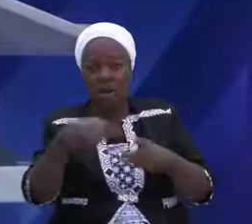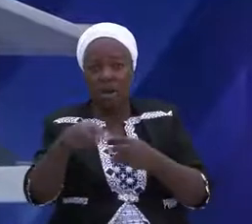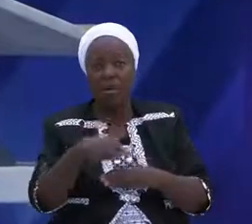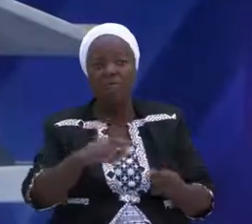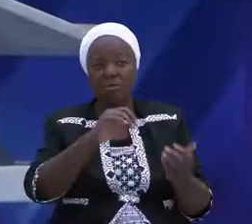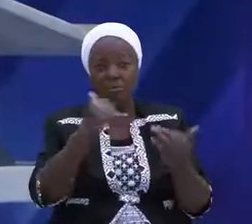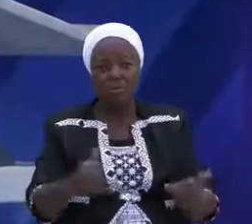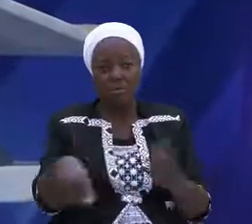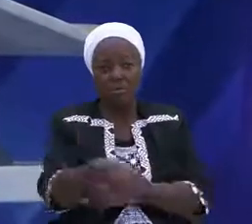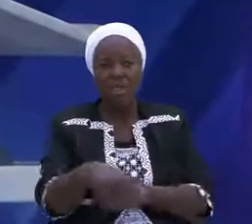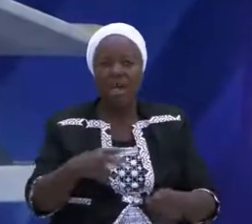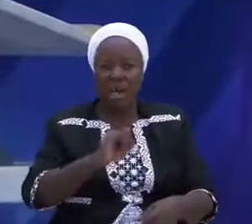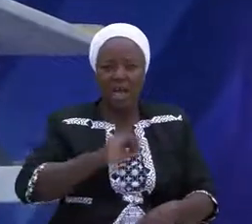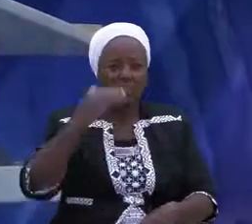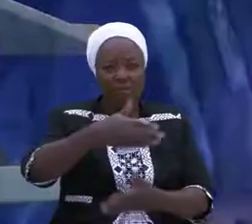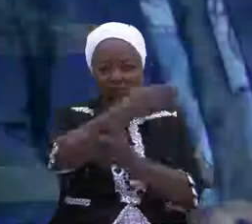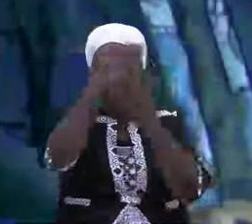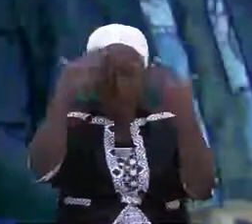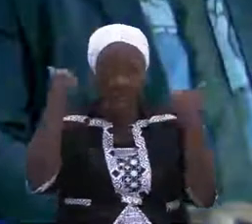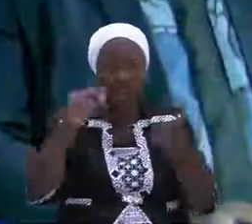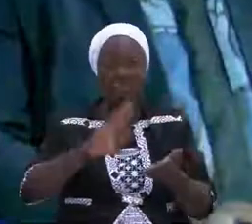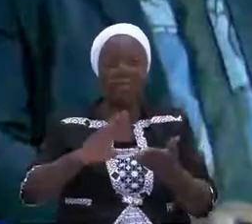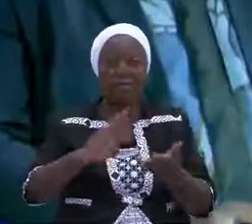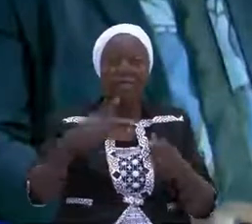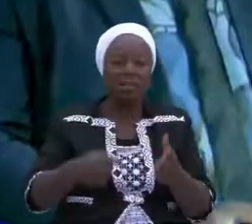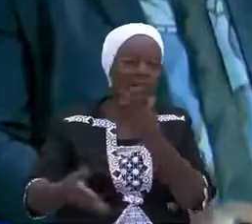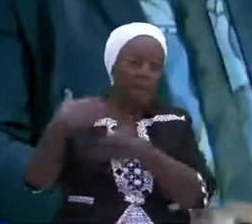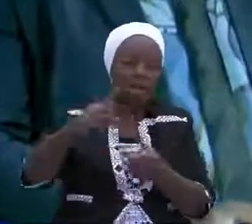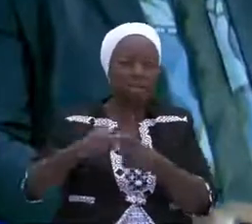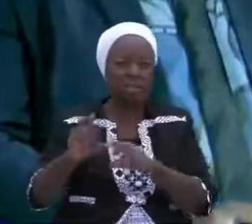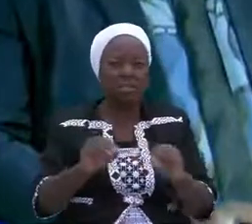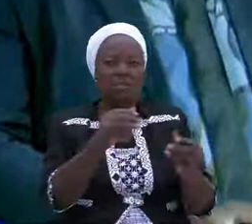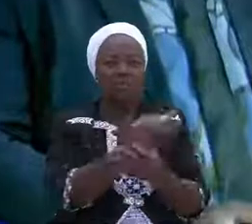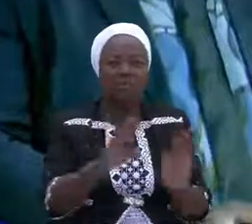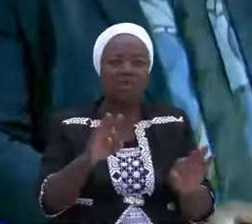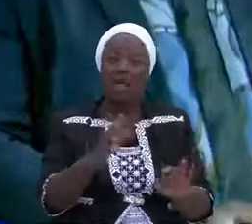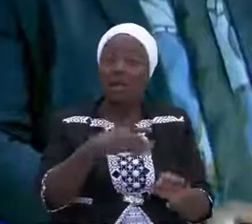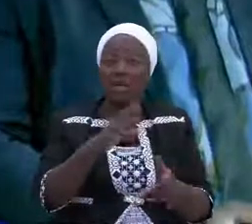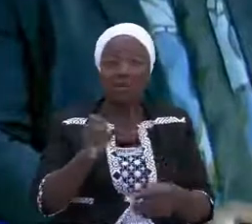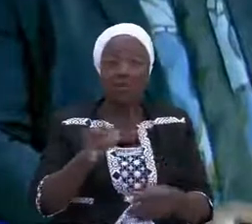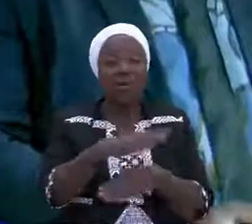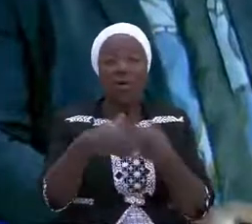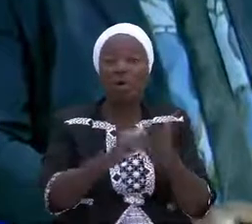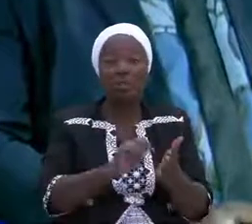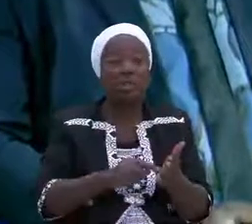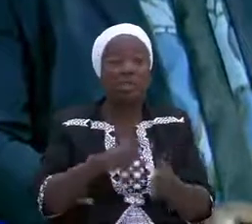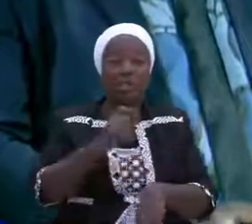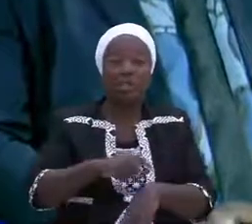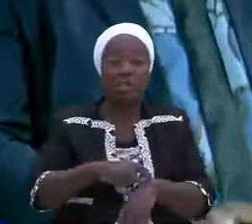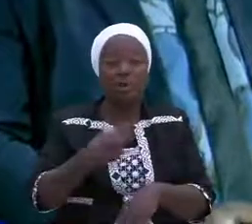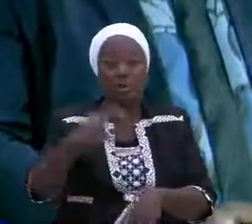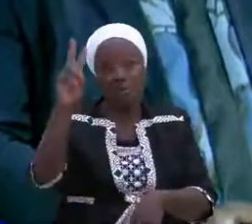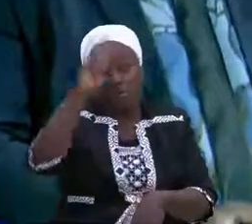vais pardonner et oublier le passé. Je vais également t'affranchir. Alors, tout ce temps